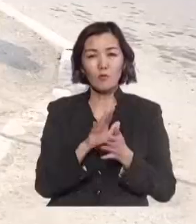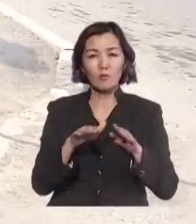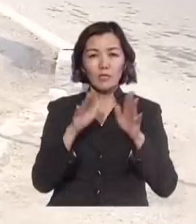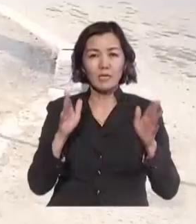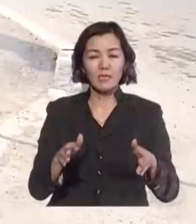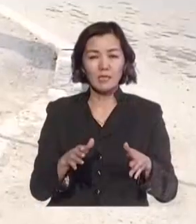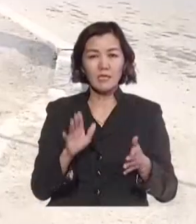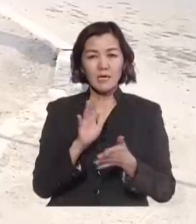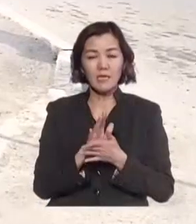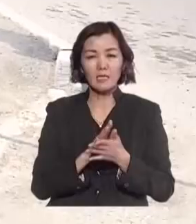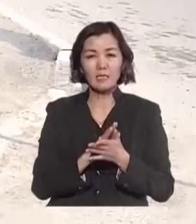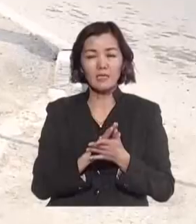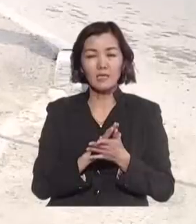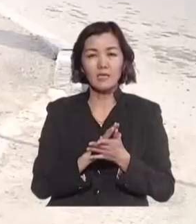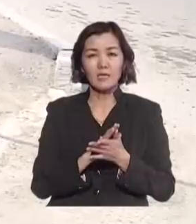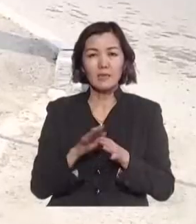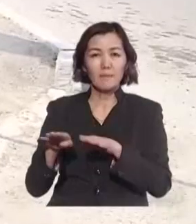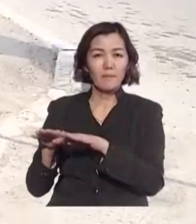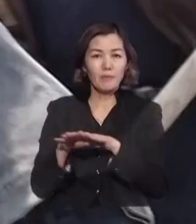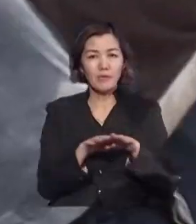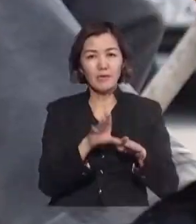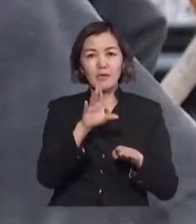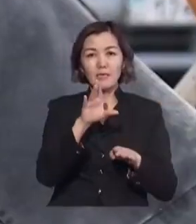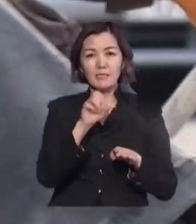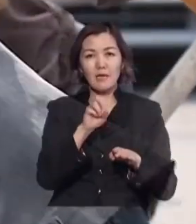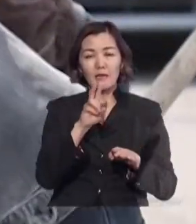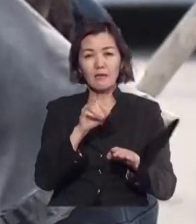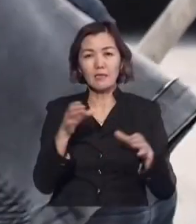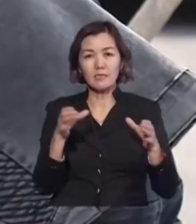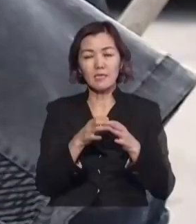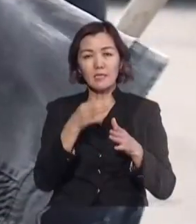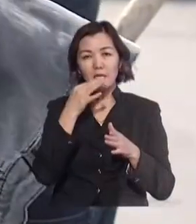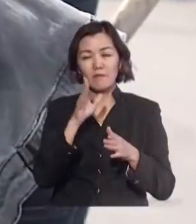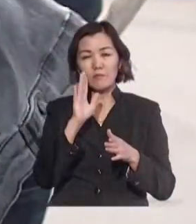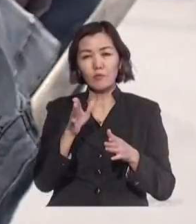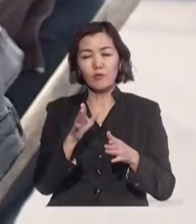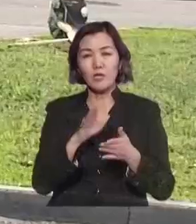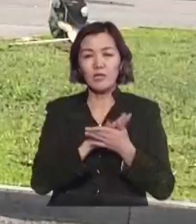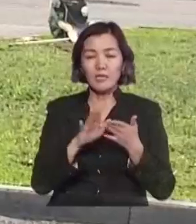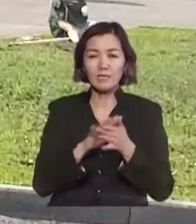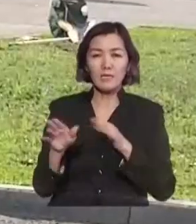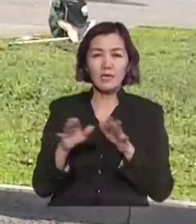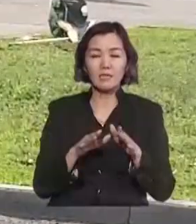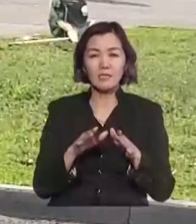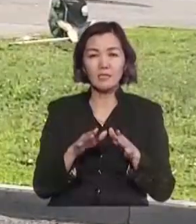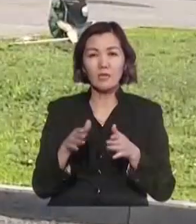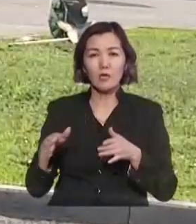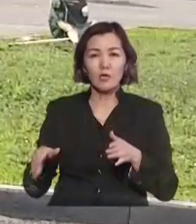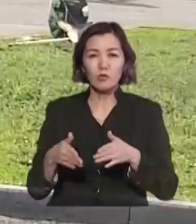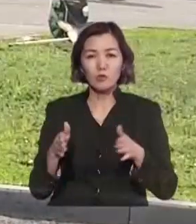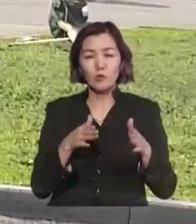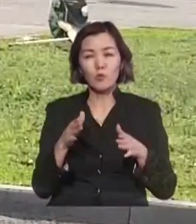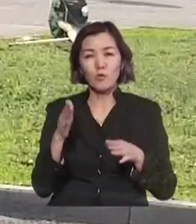контейнерлердегі қалдықты шығару бірыңғай жаңа сана серіктестігіне жүктеледі. Ал тазалық акциясы кезінде жол жиектеріне